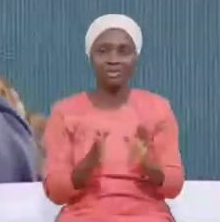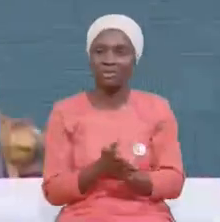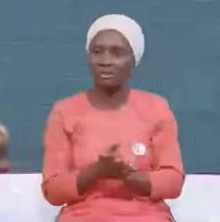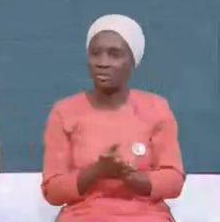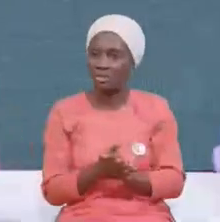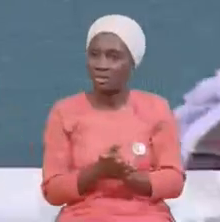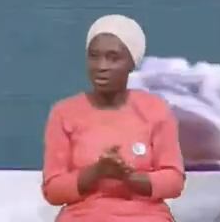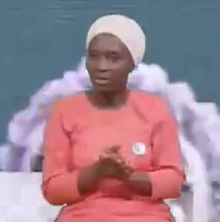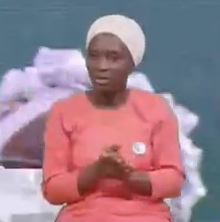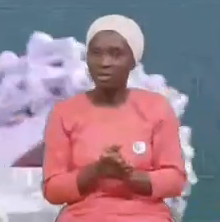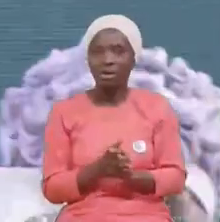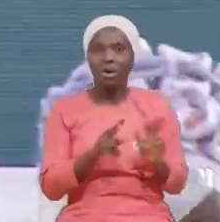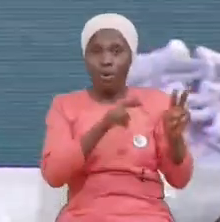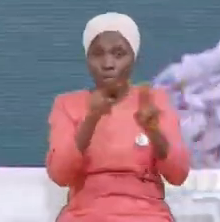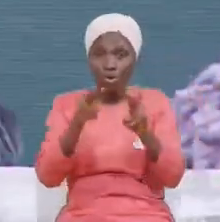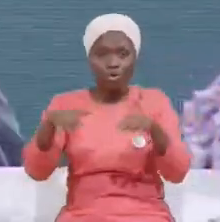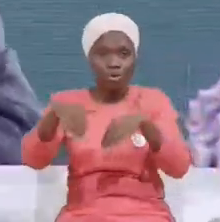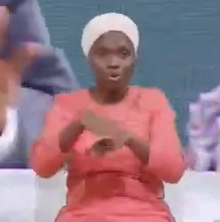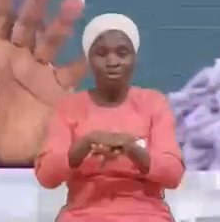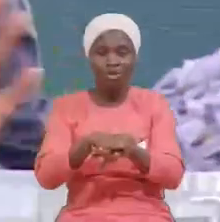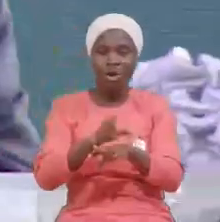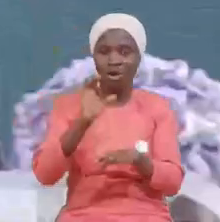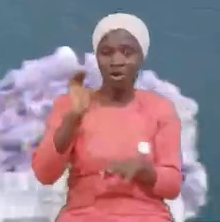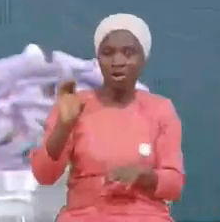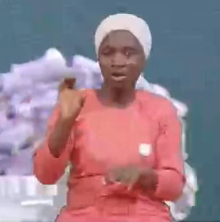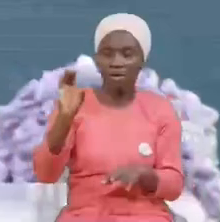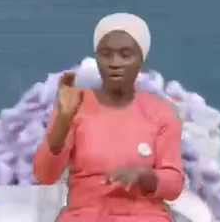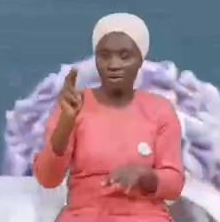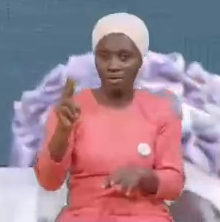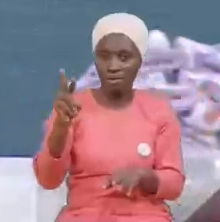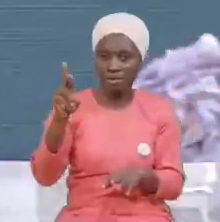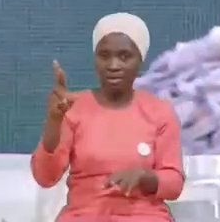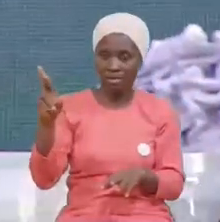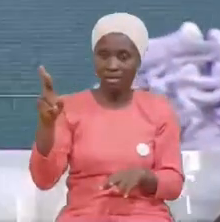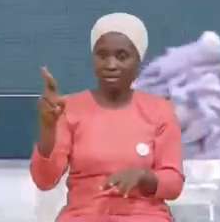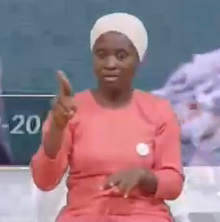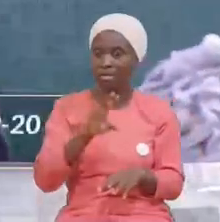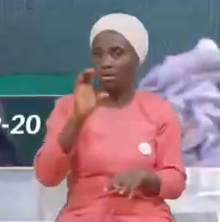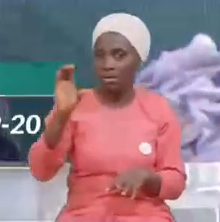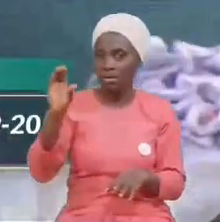Quelle que soit la corruption, il y a des gens corrompus partout.